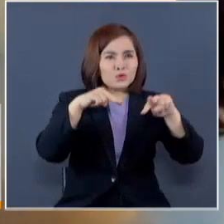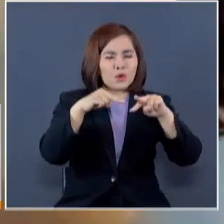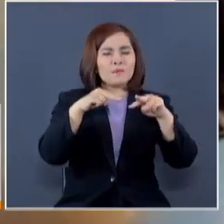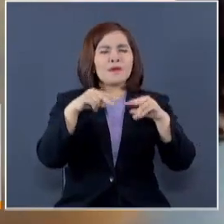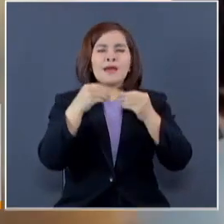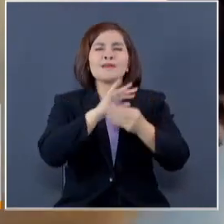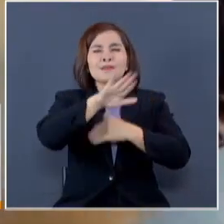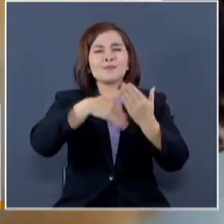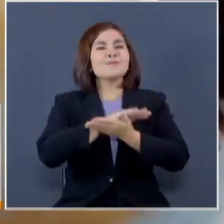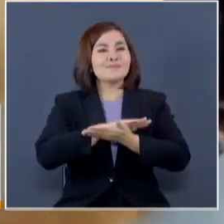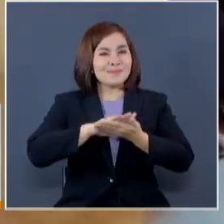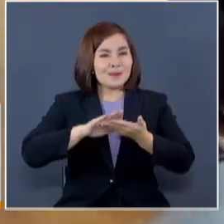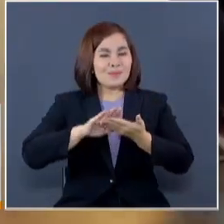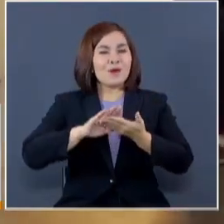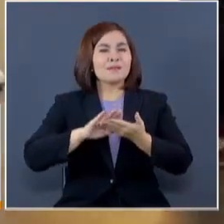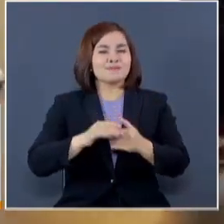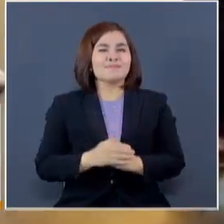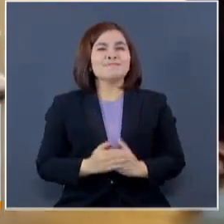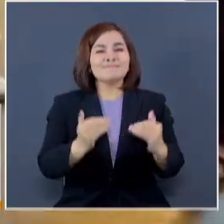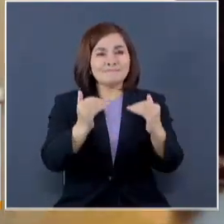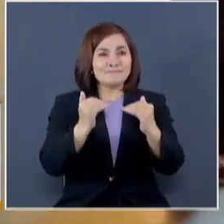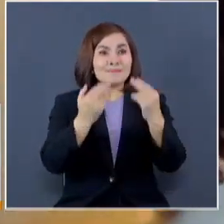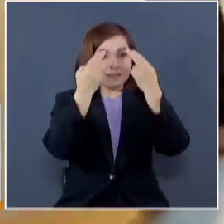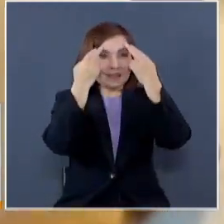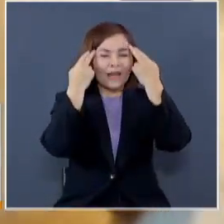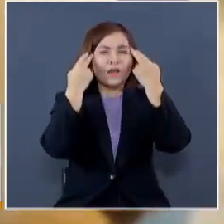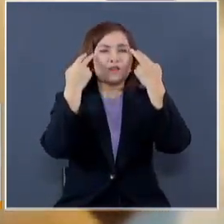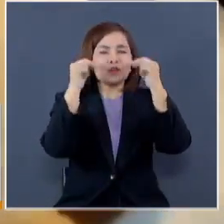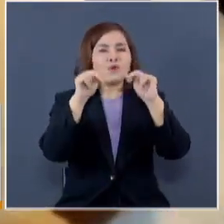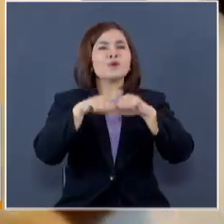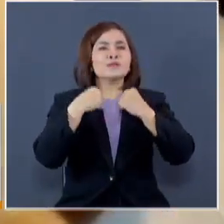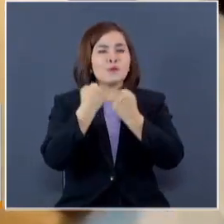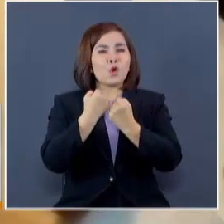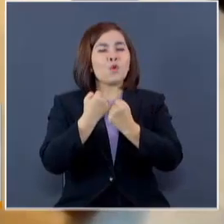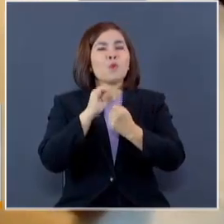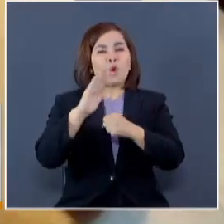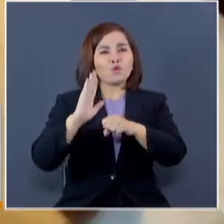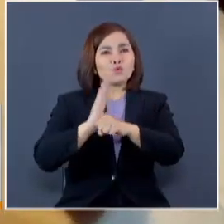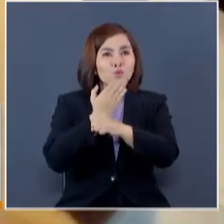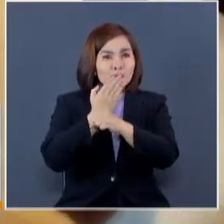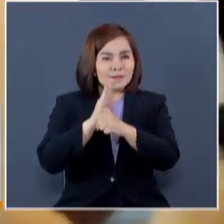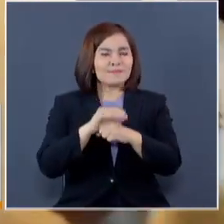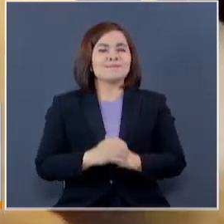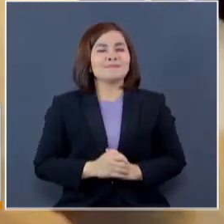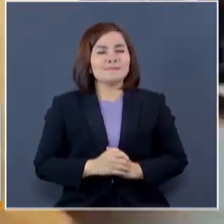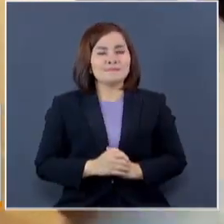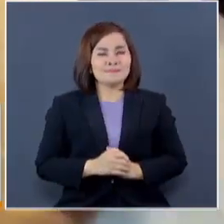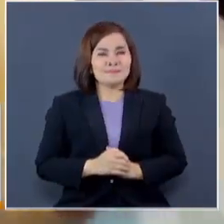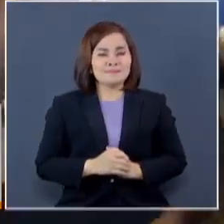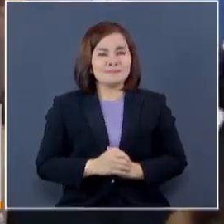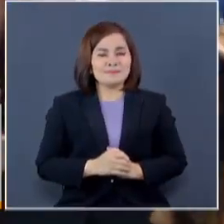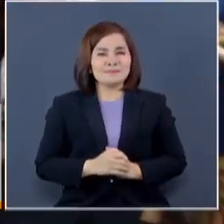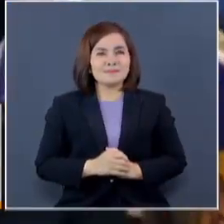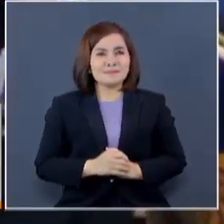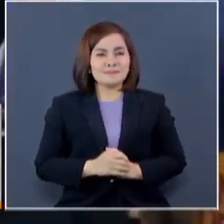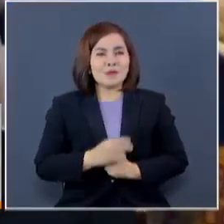ารเมื่อวานนี้ครับผม ใช่แล้วค่ะ นี่ทางนายกสมาคมผู้ประกอบการธุรกิจถนนข้าวสารนี่ตกไปนิดนึงมัวแต่ดู